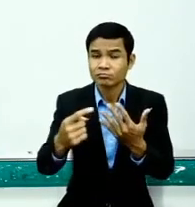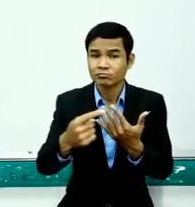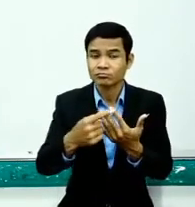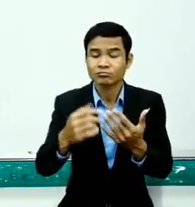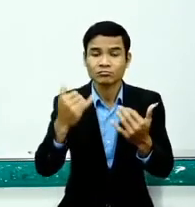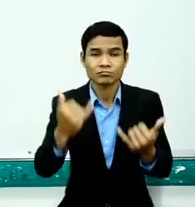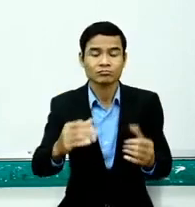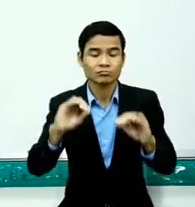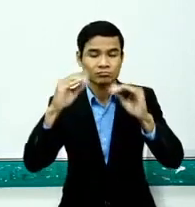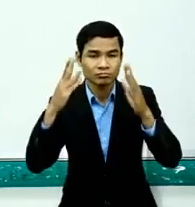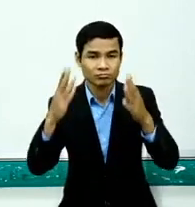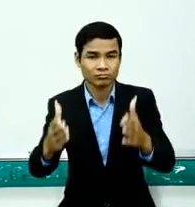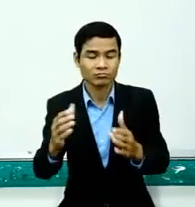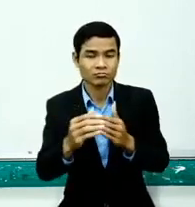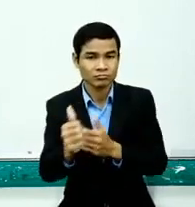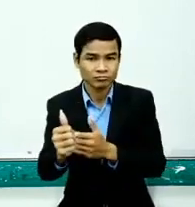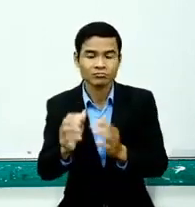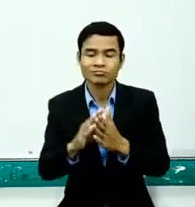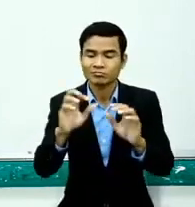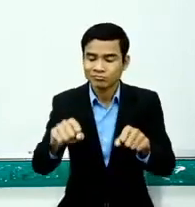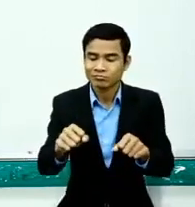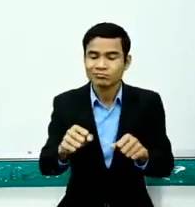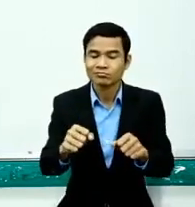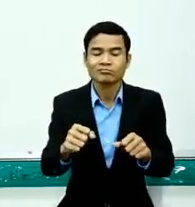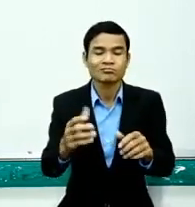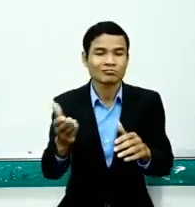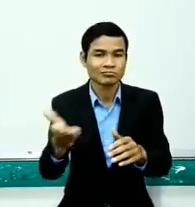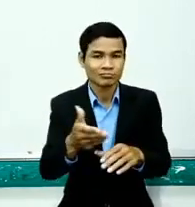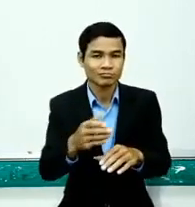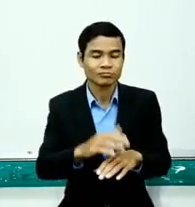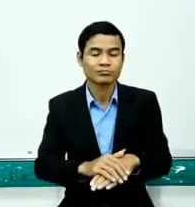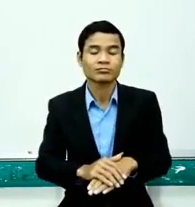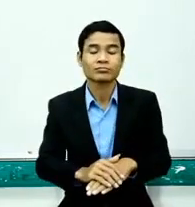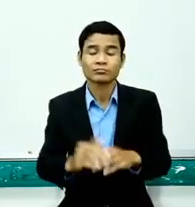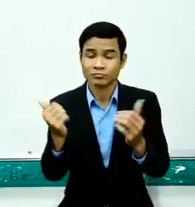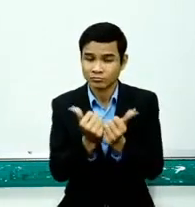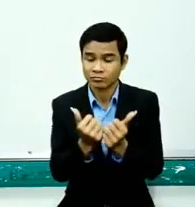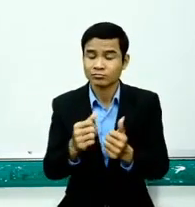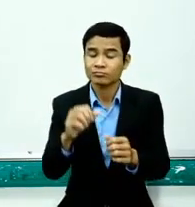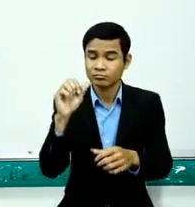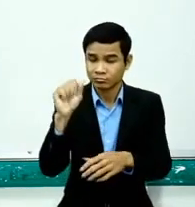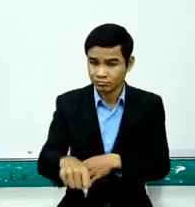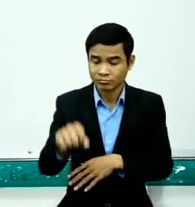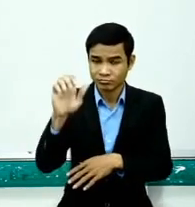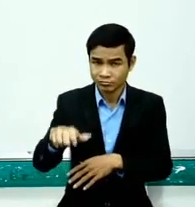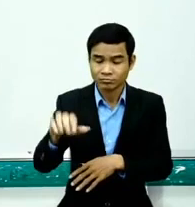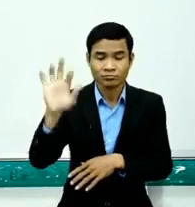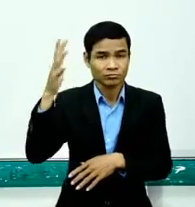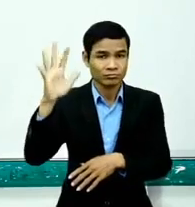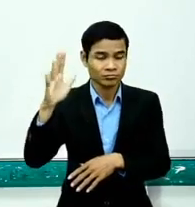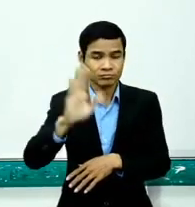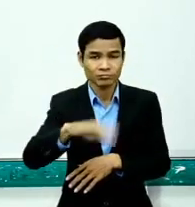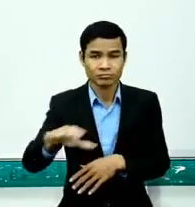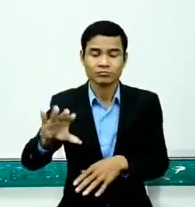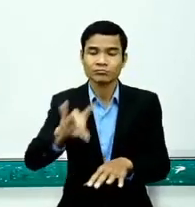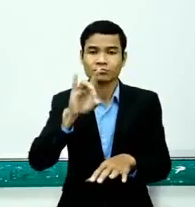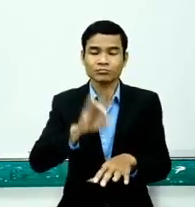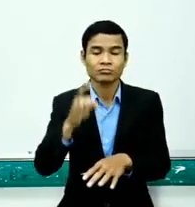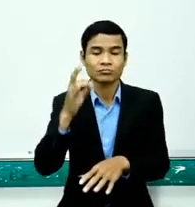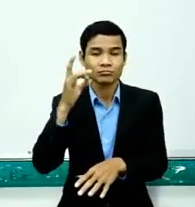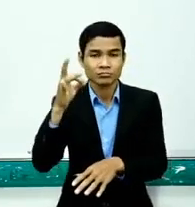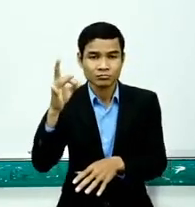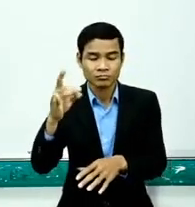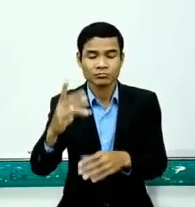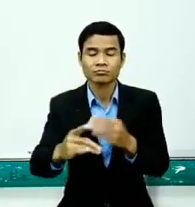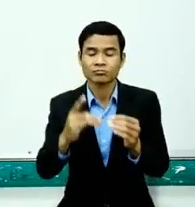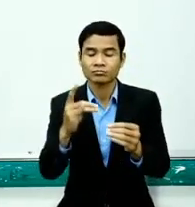រូនឹងនាំកូនកូនទៅលេងល្បែងមួយទៀតចាដែលមានឈ្មោះថាល្បែងបាទចាស់ឬទេការណែនាំពីការលេង